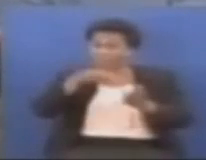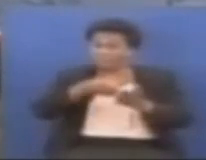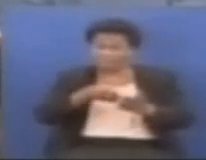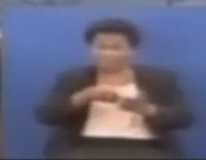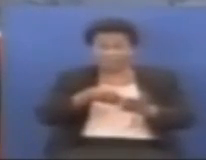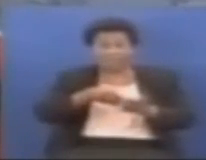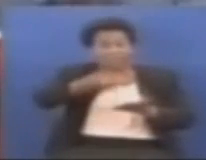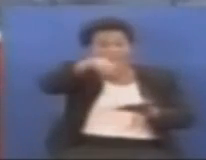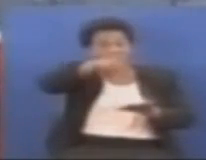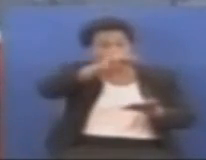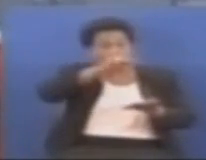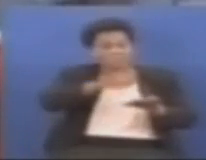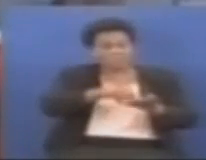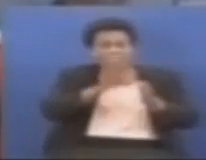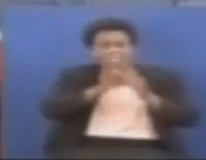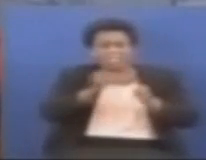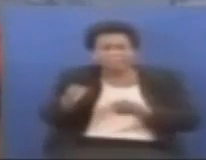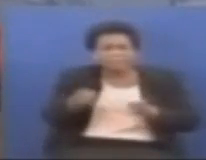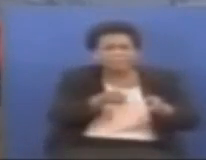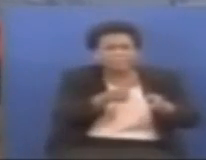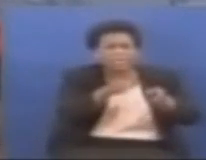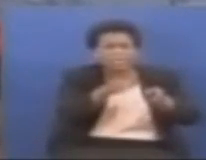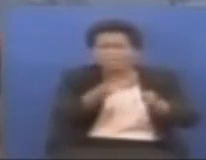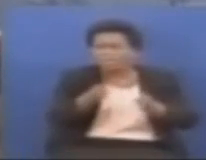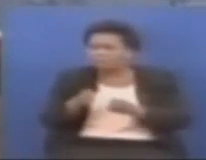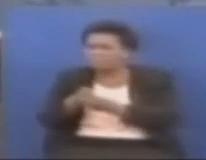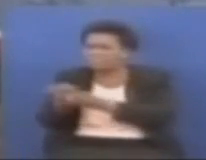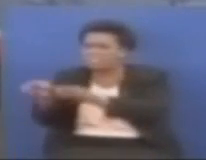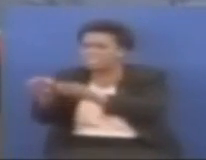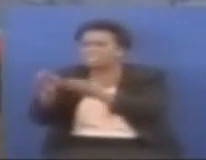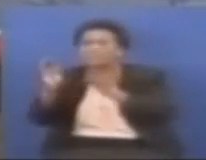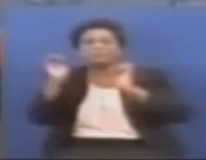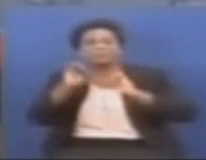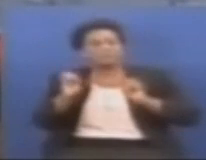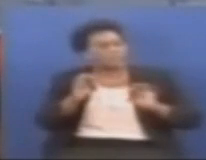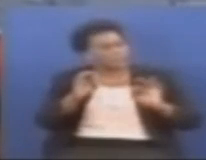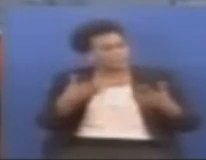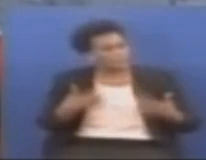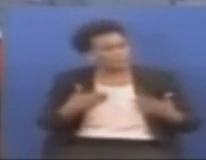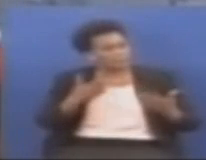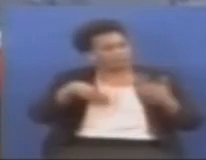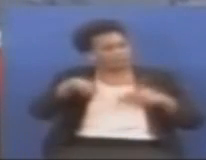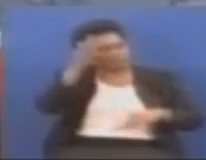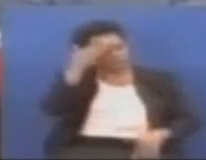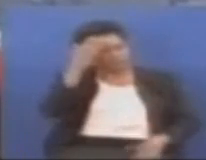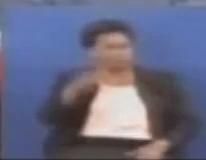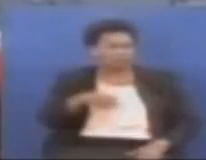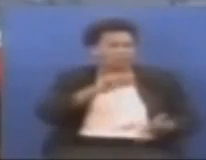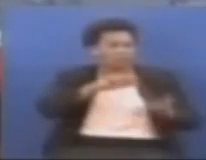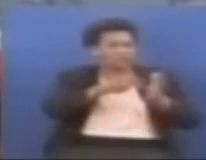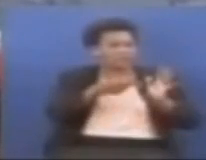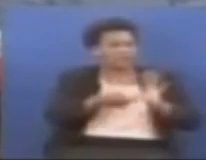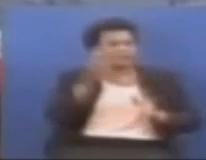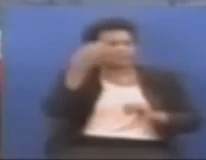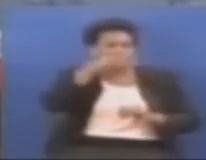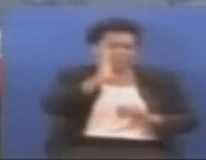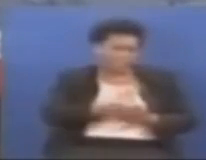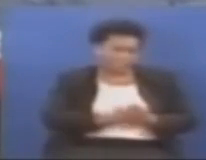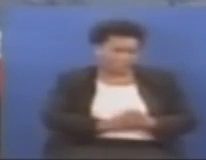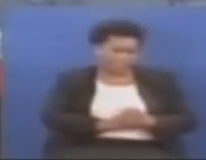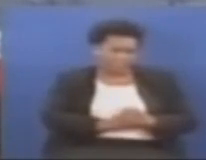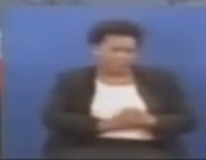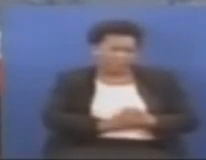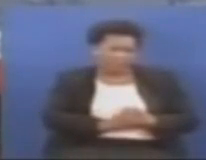na gharama za mradi ni shilingi bilioni 3. Mradi unatarajiwa kukamilika mwezi Juni 2020. Vijiji vingine vya Munjere,